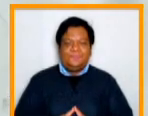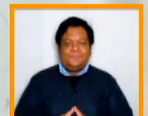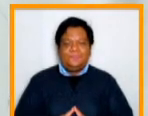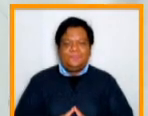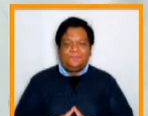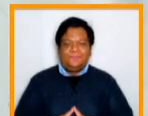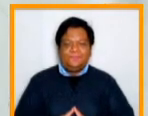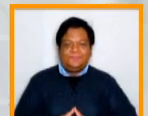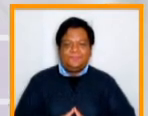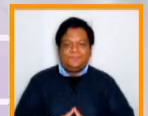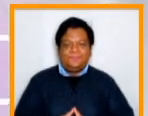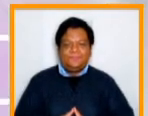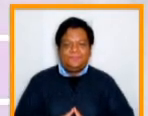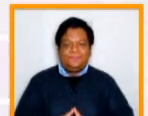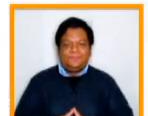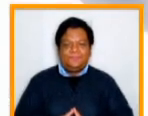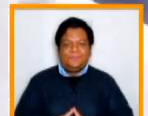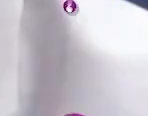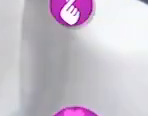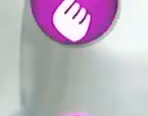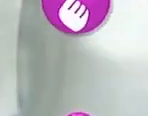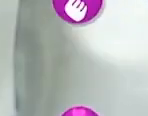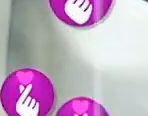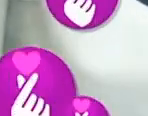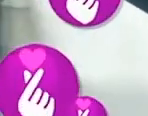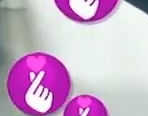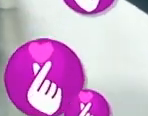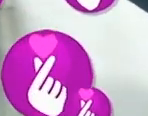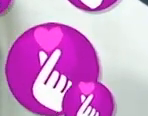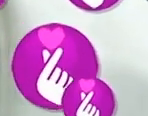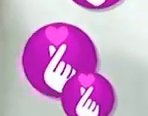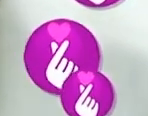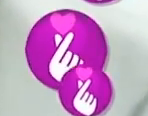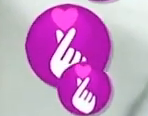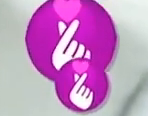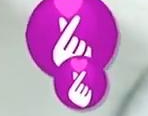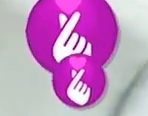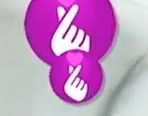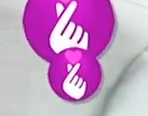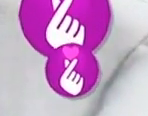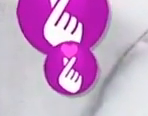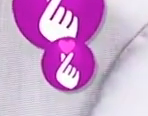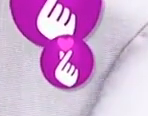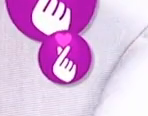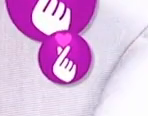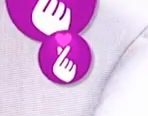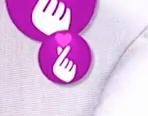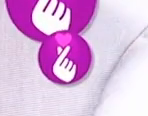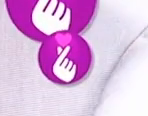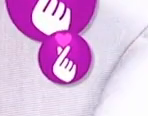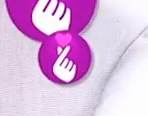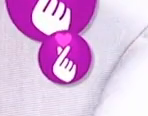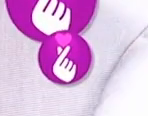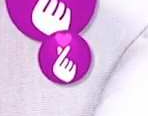Kim Sanbida! Yan ang unang balita. Nelson Canlas, buong puso para sa Pilipino.